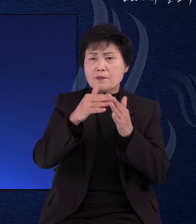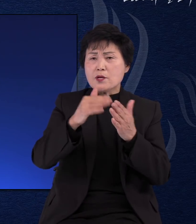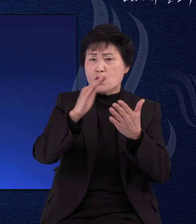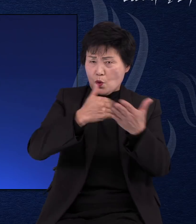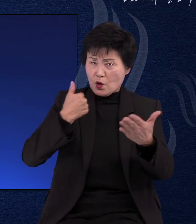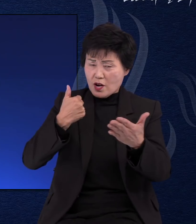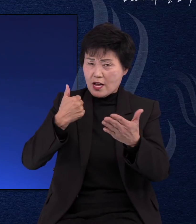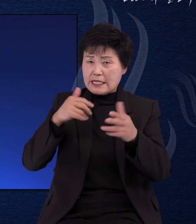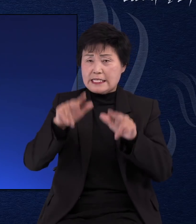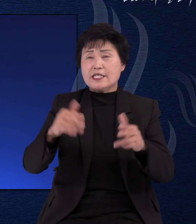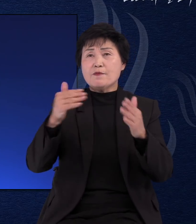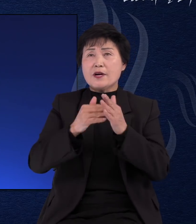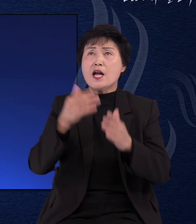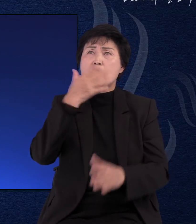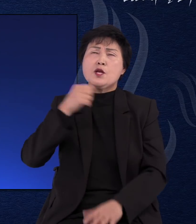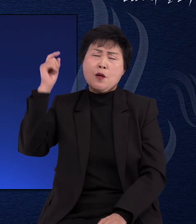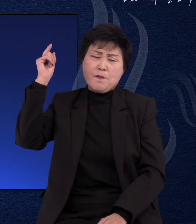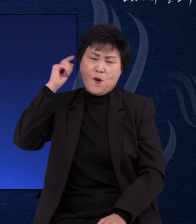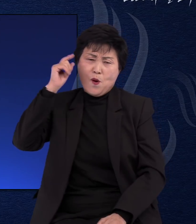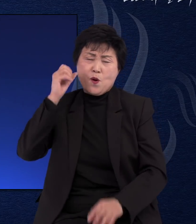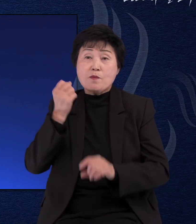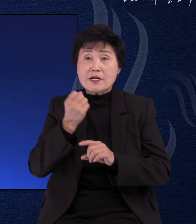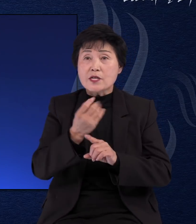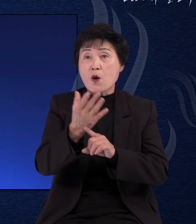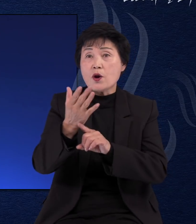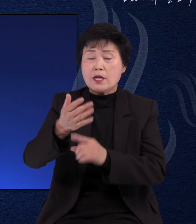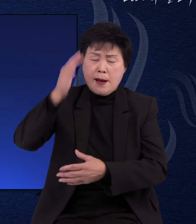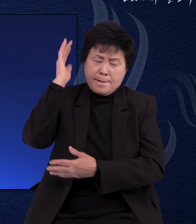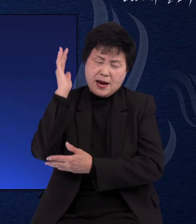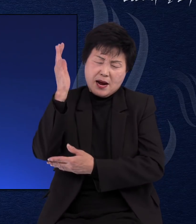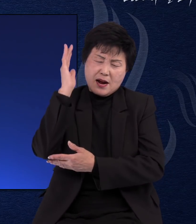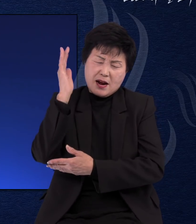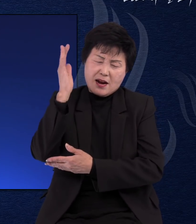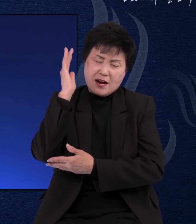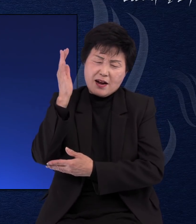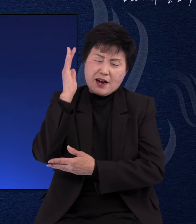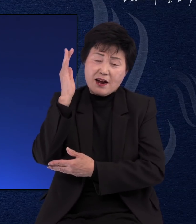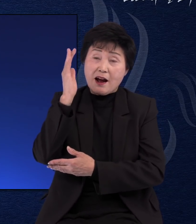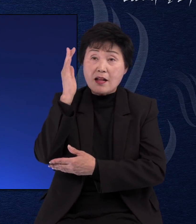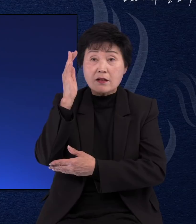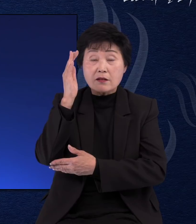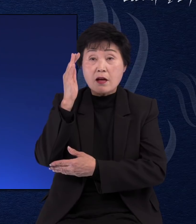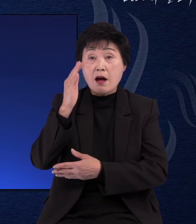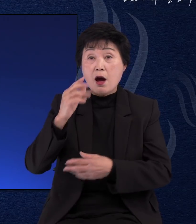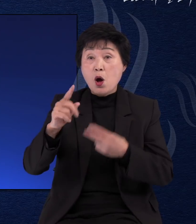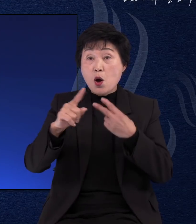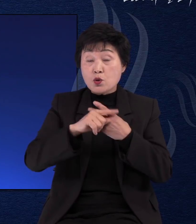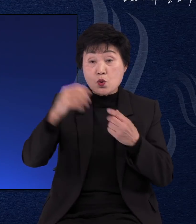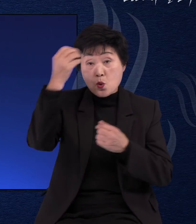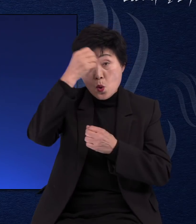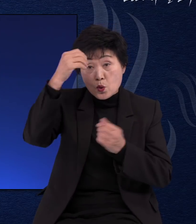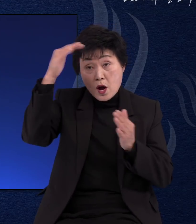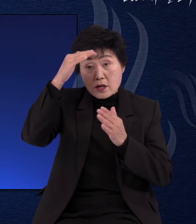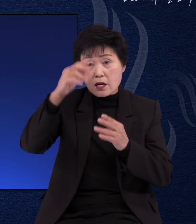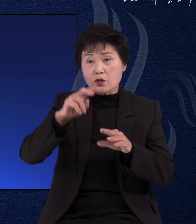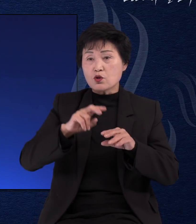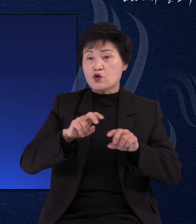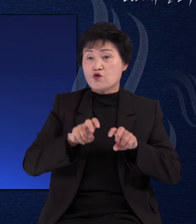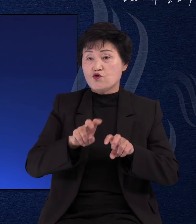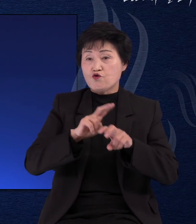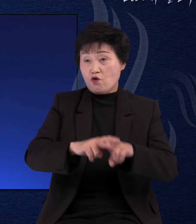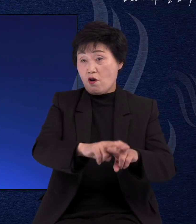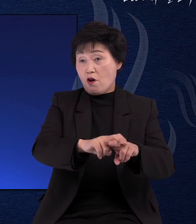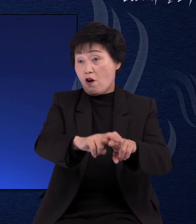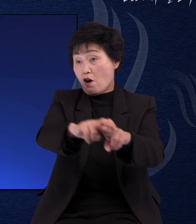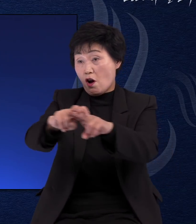있다고 불같은 복음을 전하시기 시작을 하는데 중고등학생을 앉혀놓고 예수 믿으면 오늘 천국 가고